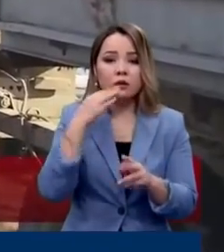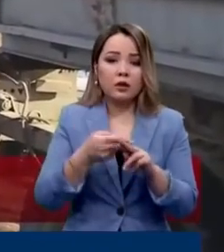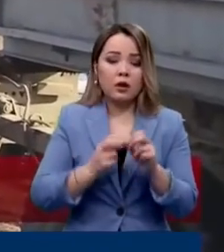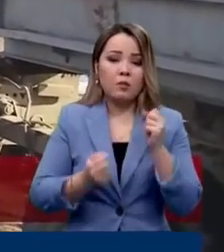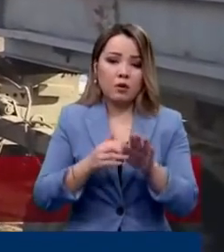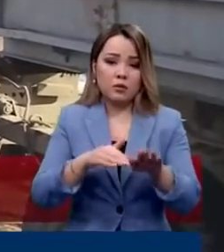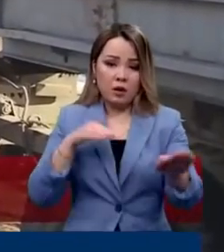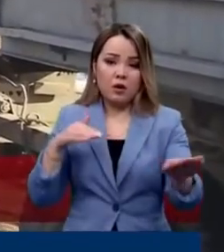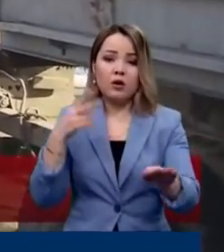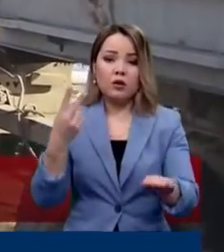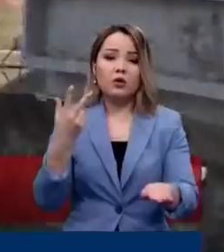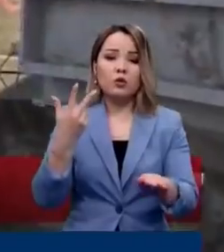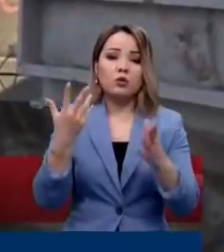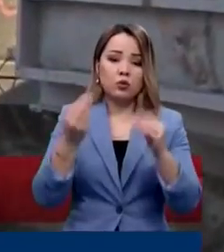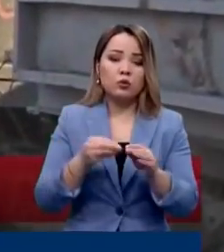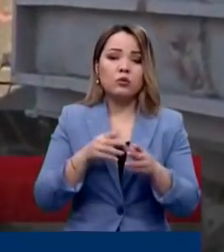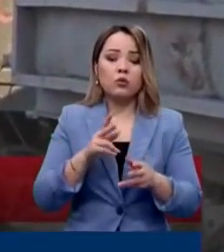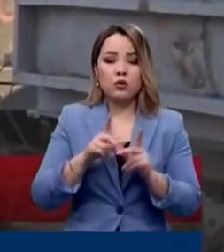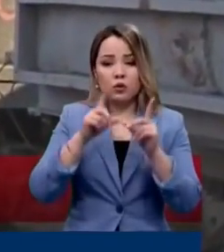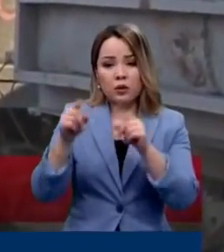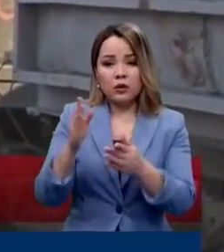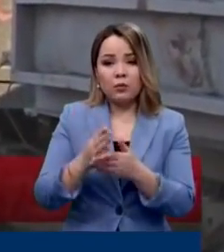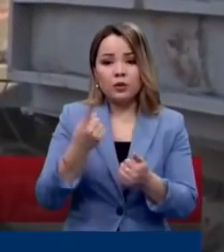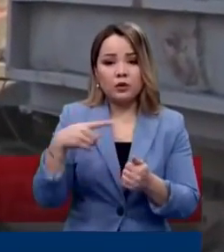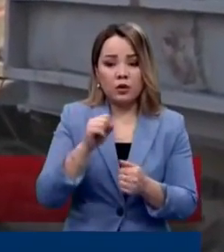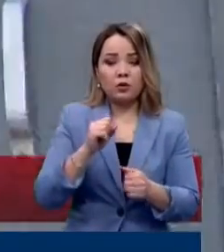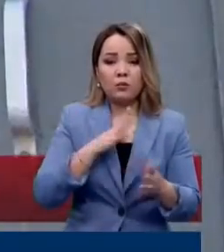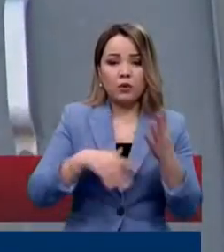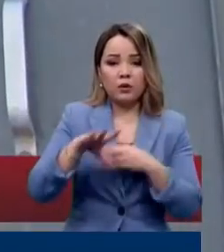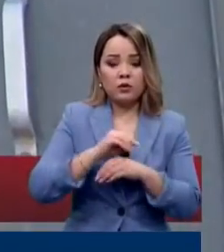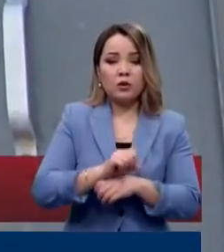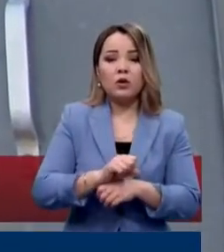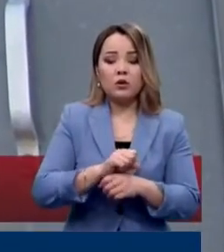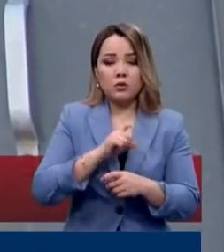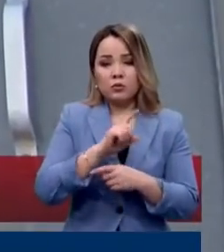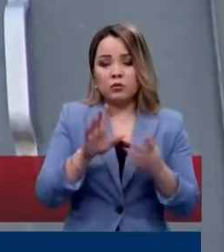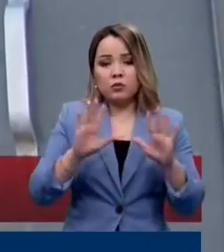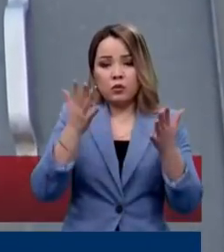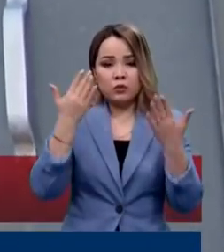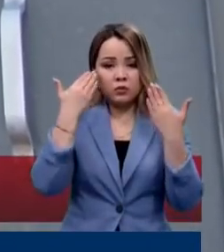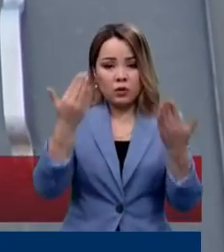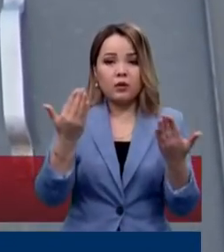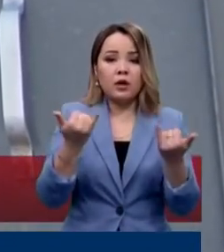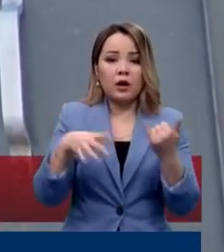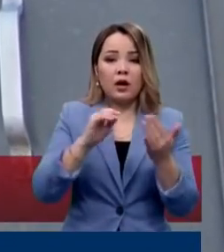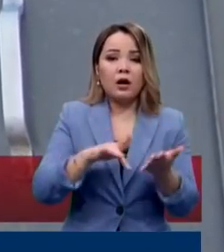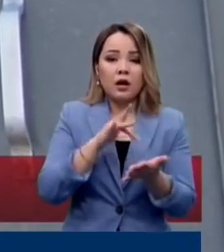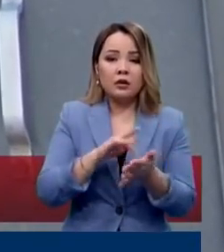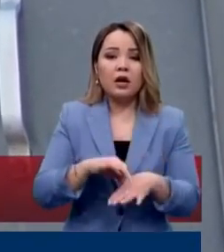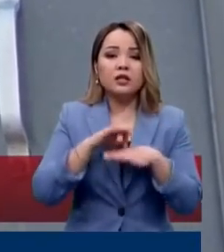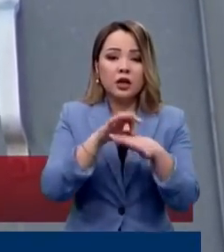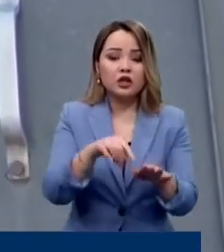мен 2 күн 3 күн жүреміз. Мен осы бір жұма болды, ажиотаж осындай болып тұр. Өздерінің қалааралық, қала ішіндегі доставкасы